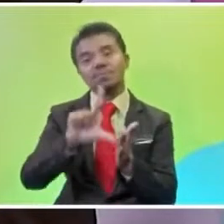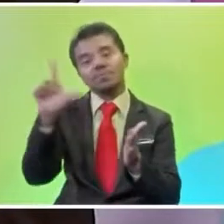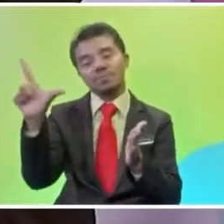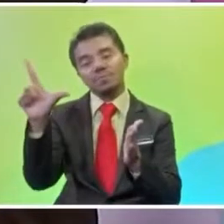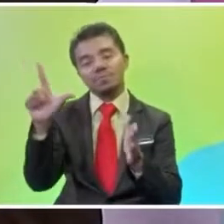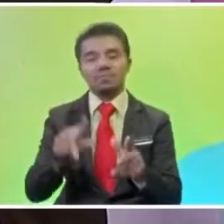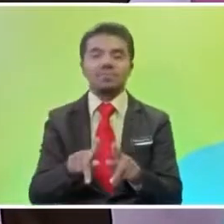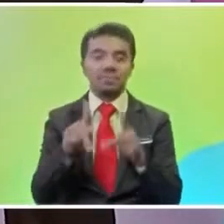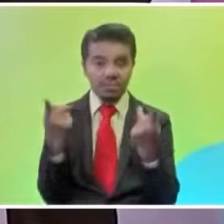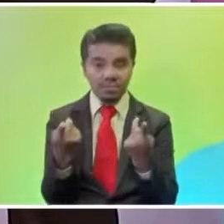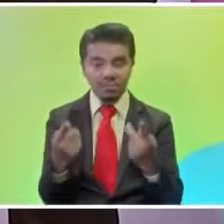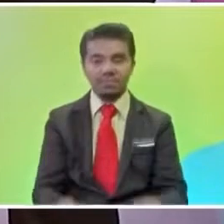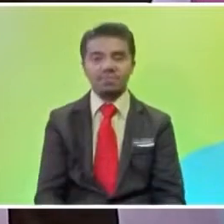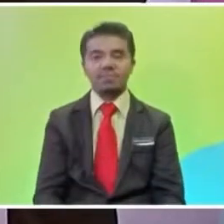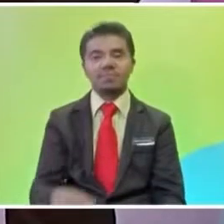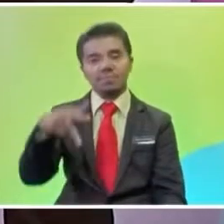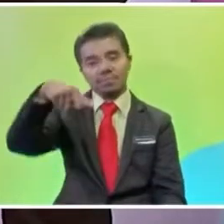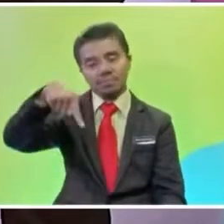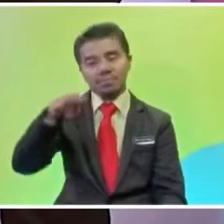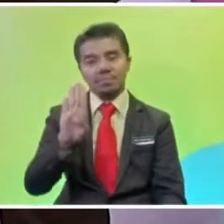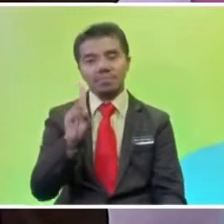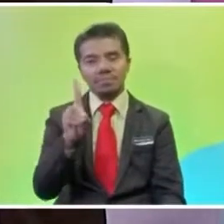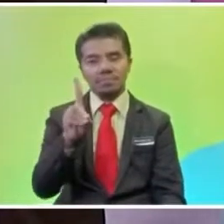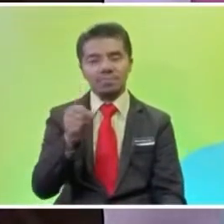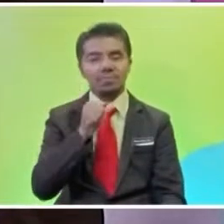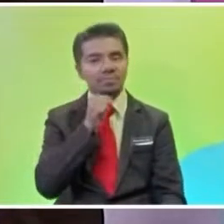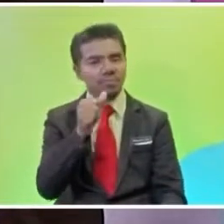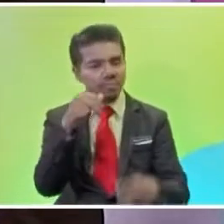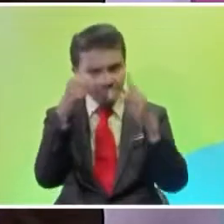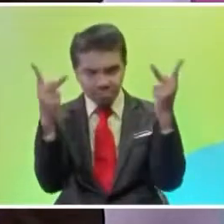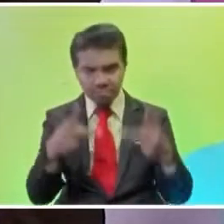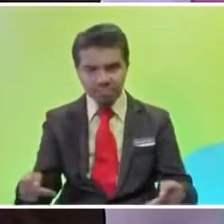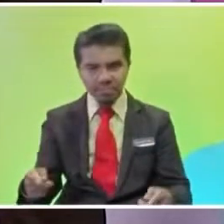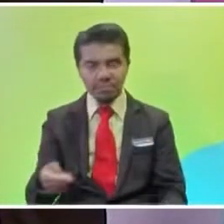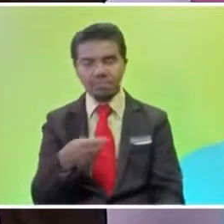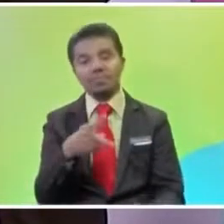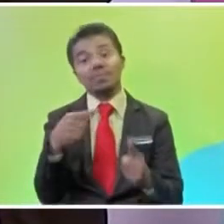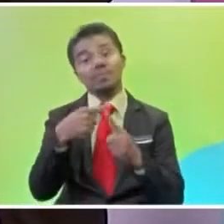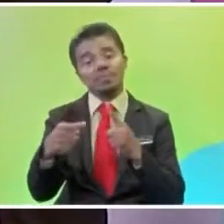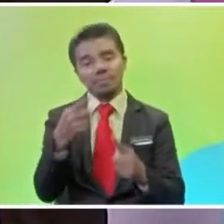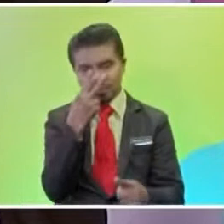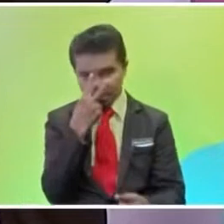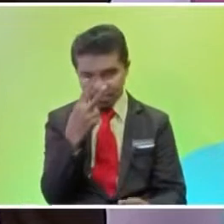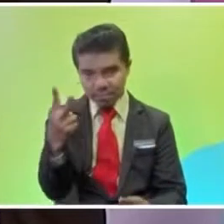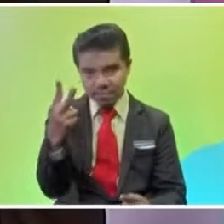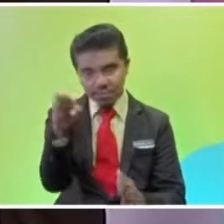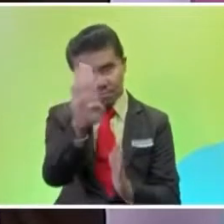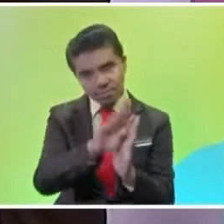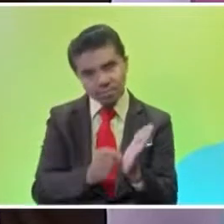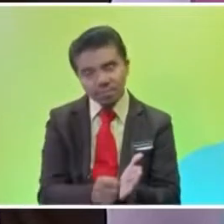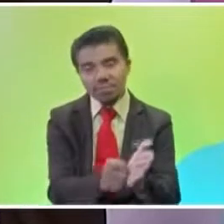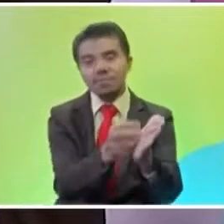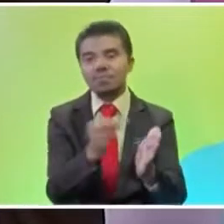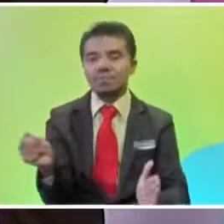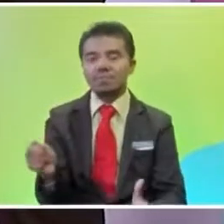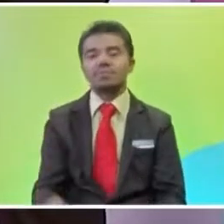pemeriksaannya tetapi ianya pun tak seiran ataupun penilaian secara berterusan jadi boleh dilaksanakan pada bina-bina